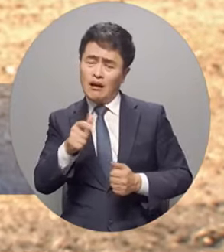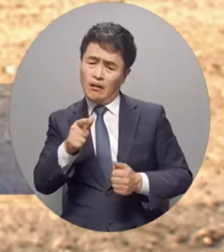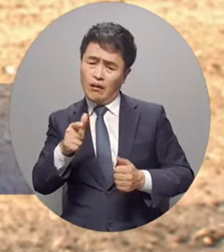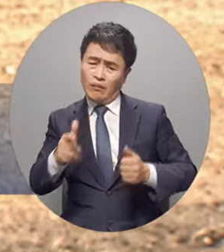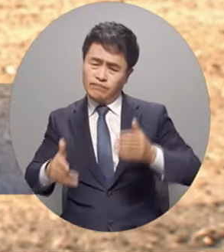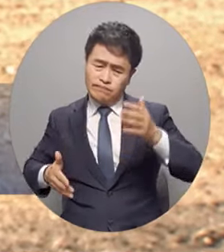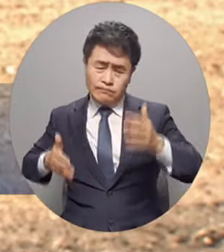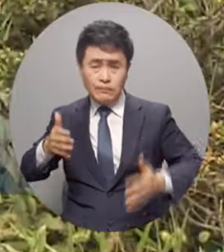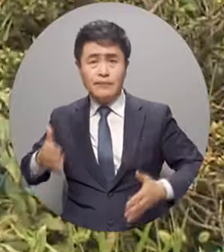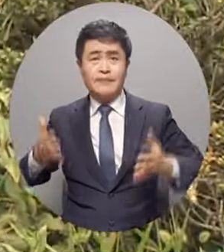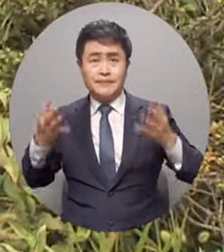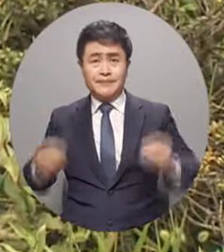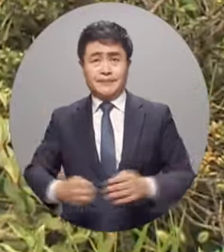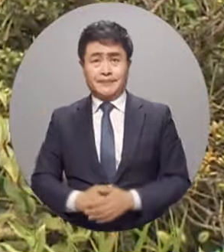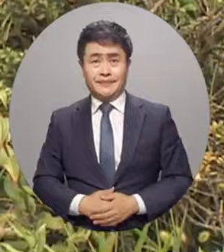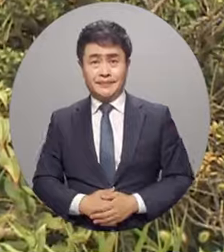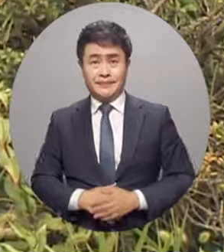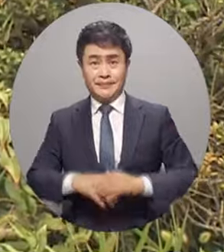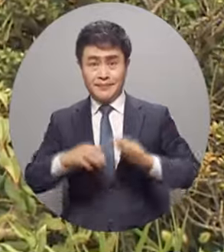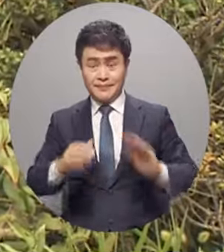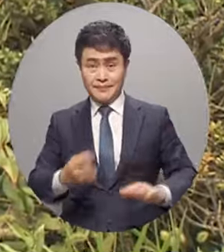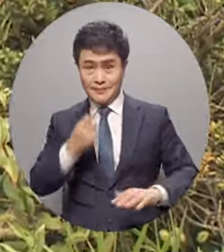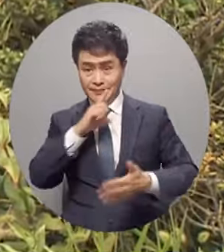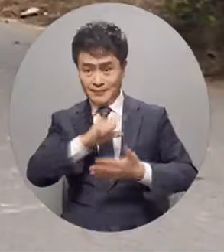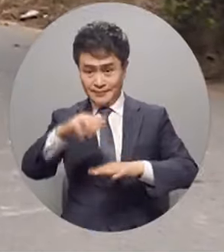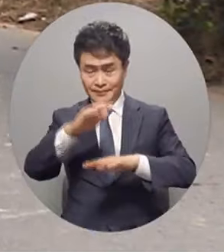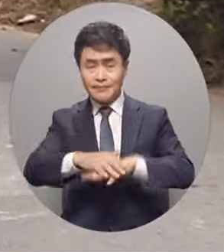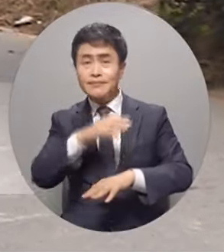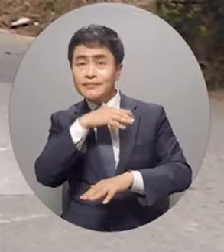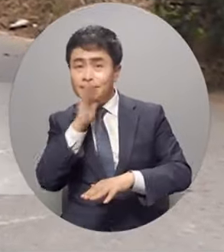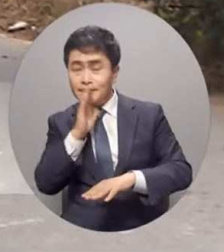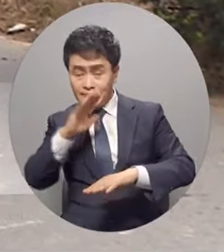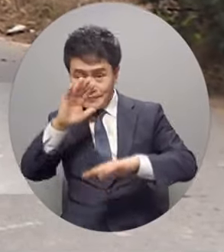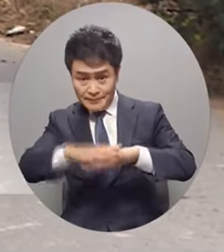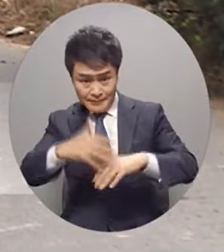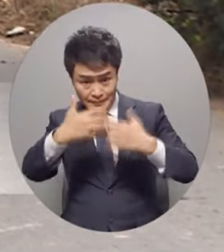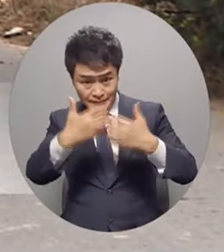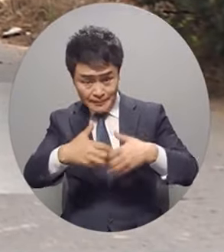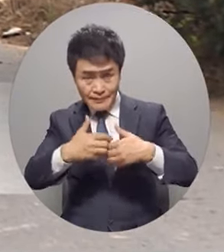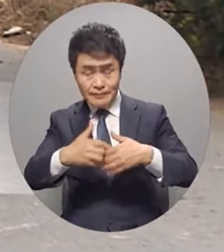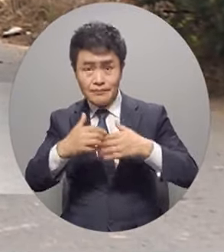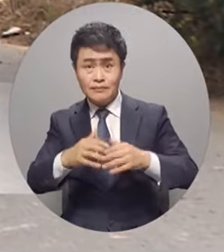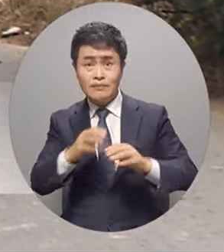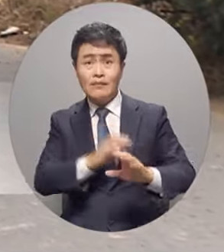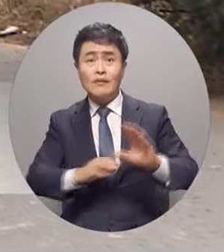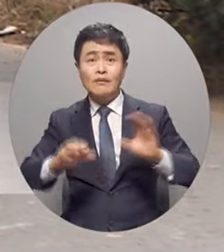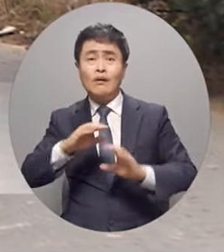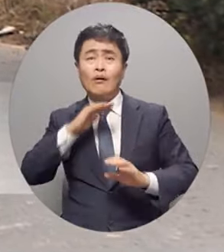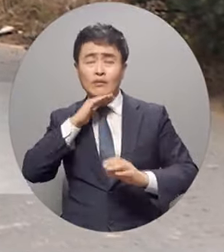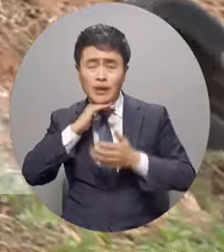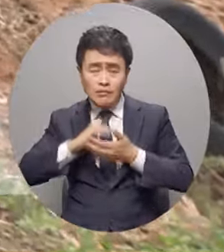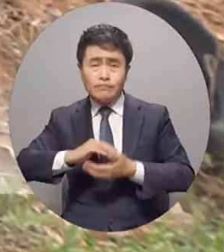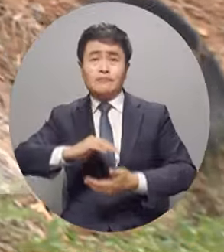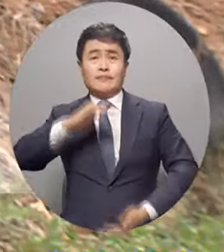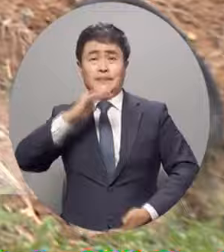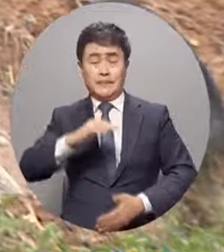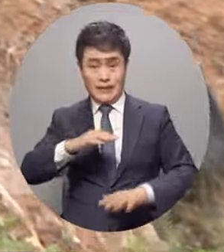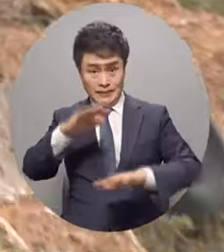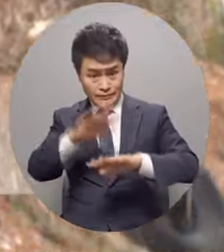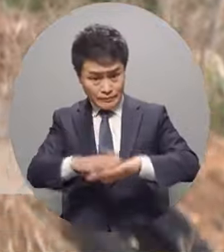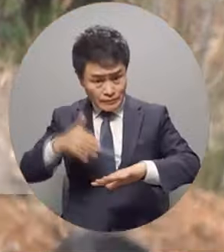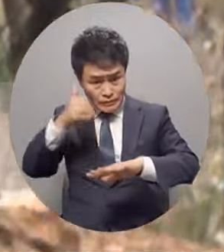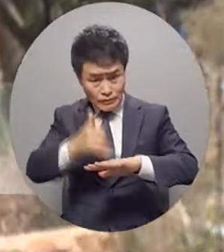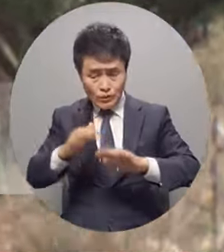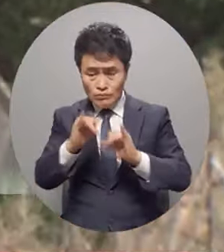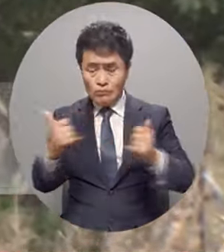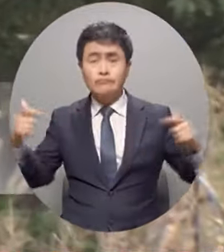미비한 점이 많습니다. 농촌의 고령화로 농기계를 다루는 이들은 점점 더 나이가 들고 농사 짓는